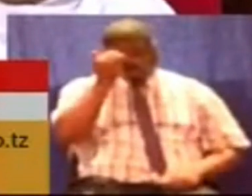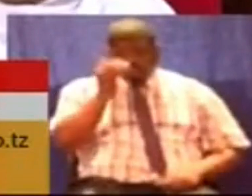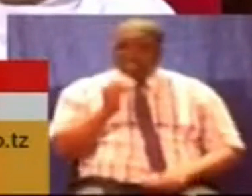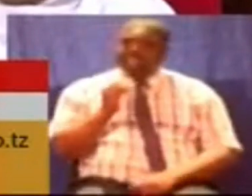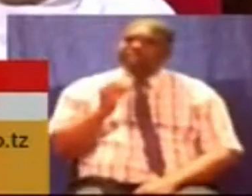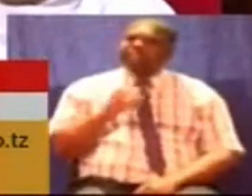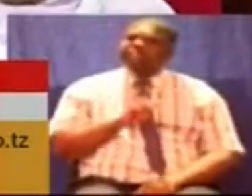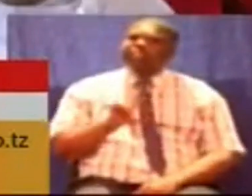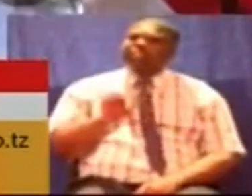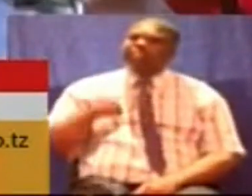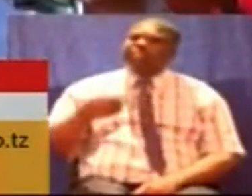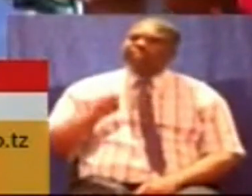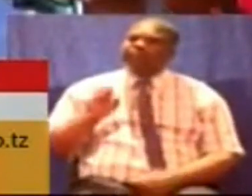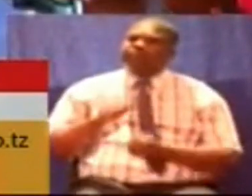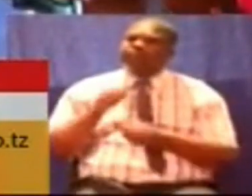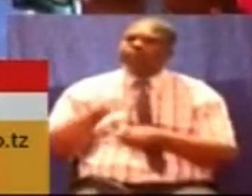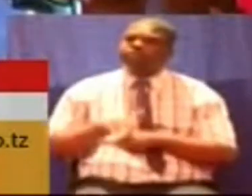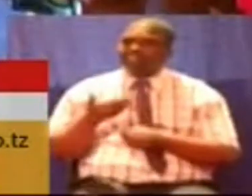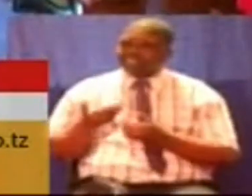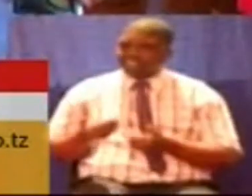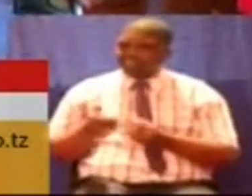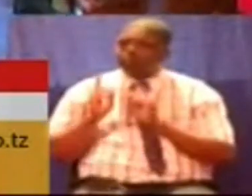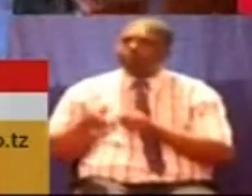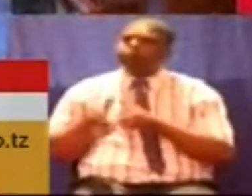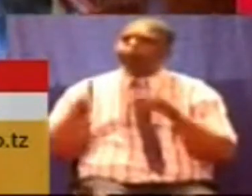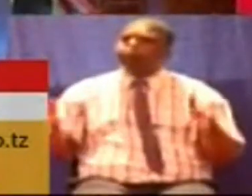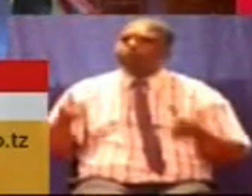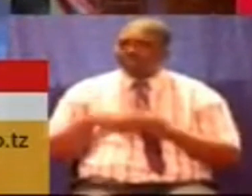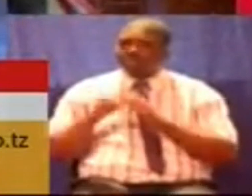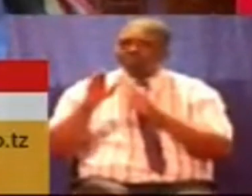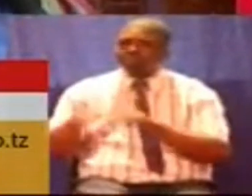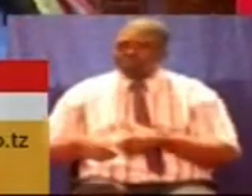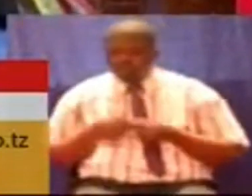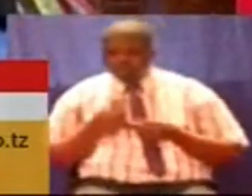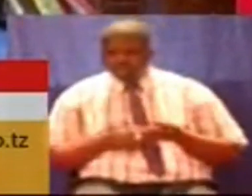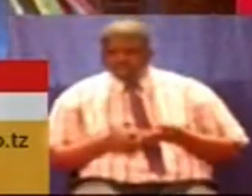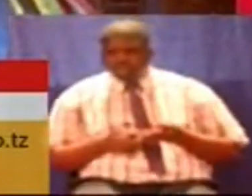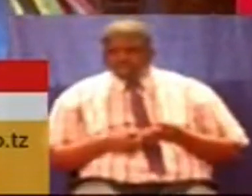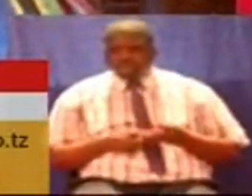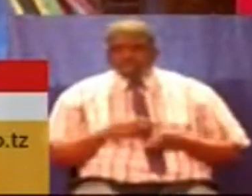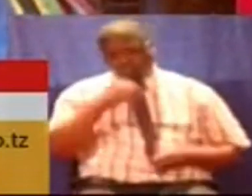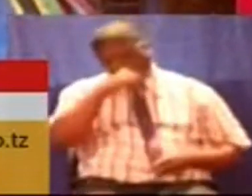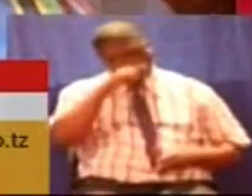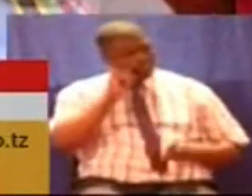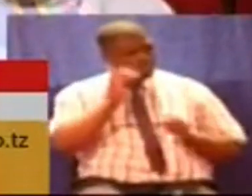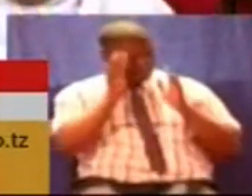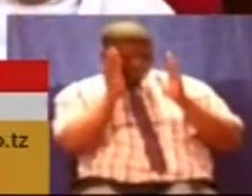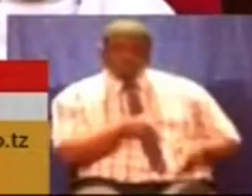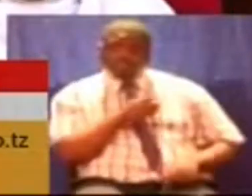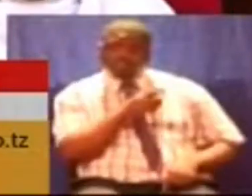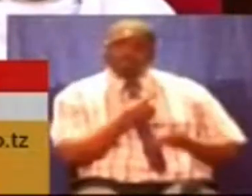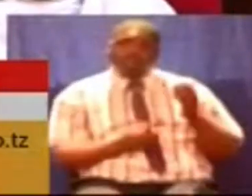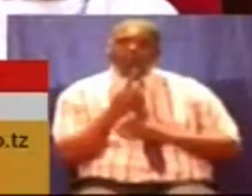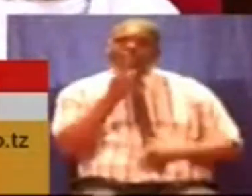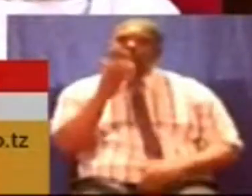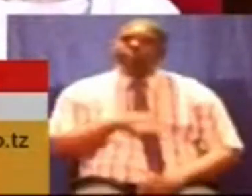Chenge nimejifunza mengi. Sasa hivi mimi ni mwalimu mkubwa ndani ya bunge lako. Mheshimiwa Mwinyi. Mwinyi anatoka